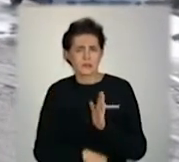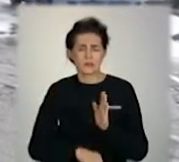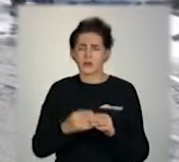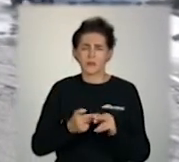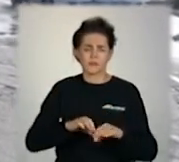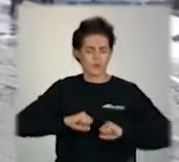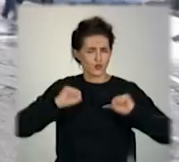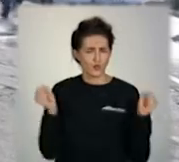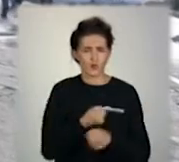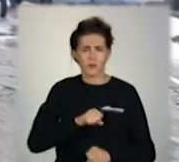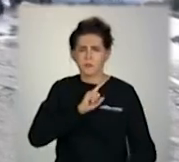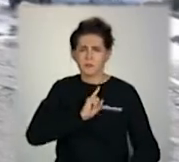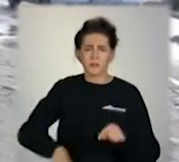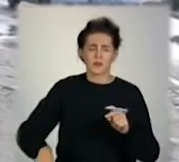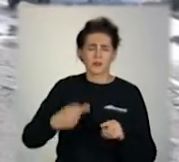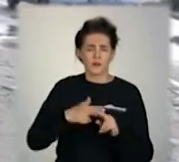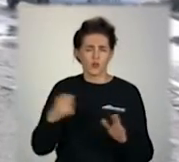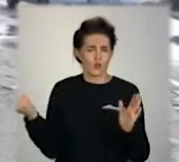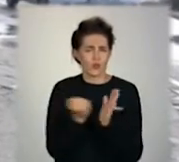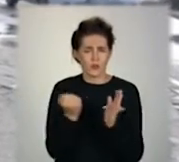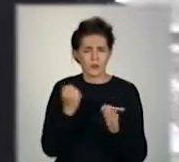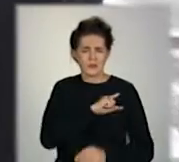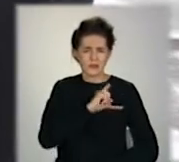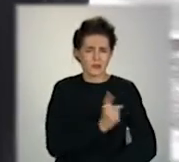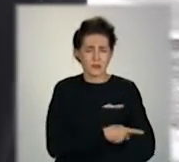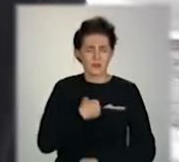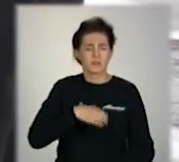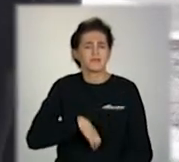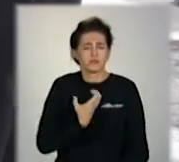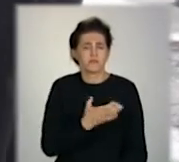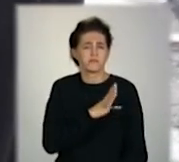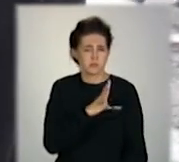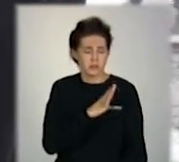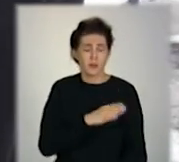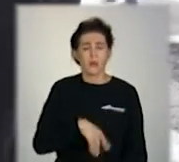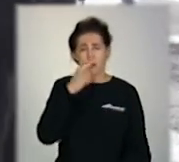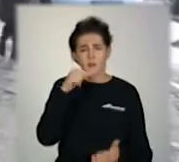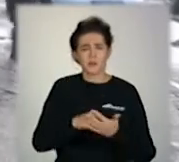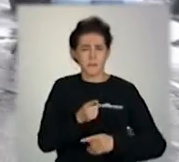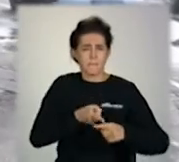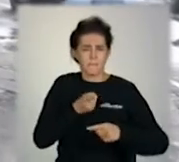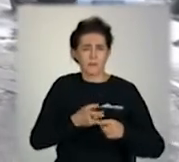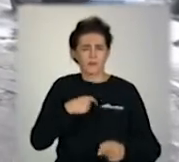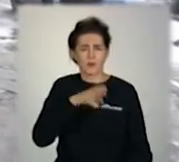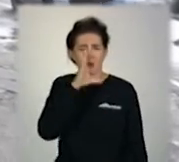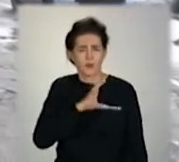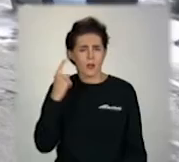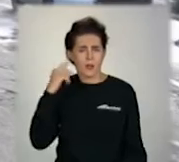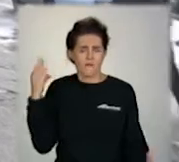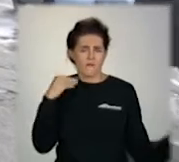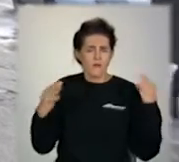мгновенно, причому голову вдарило, і ти вже потім себя в половину хуже чувствуешь. Слышим со всех